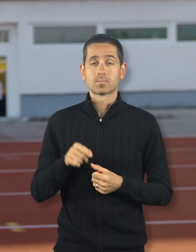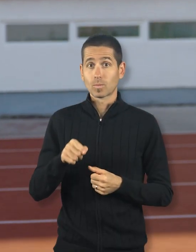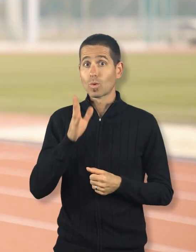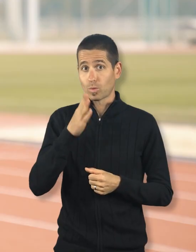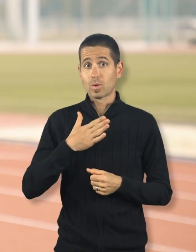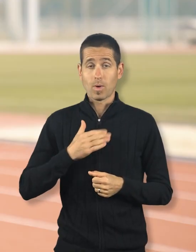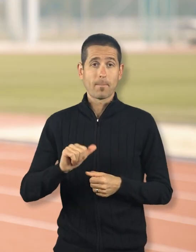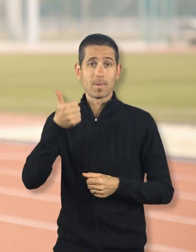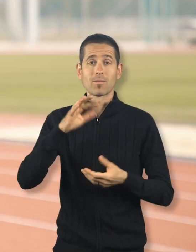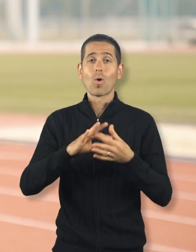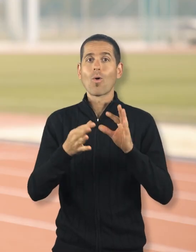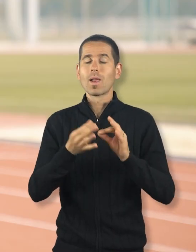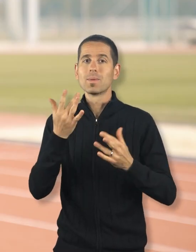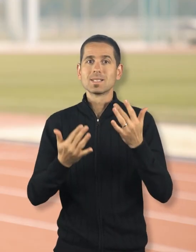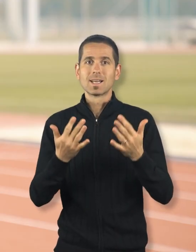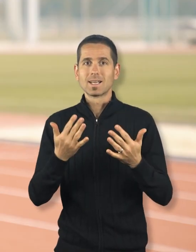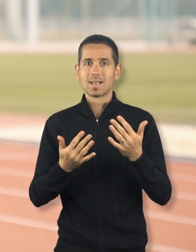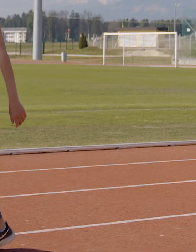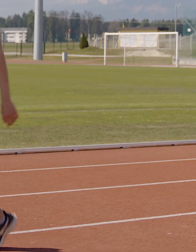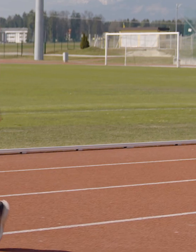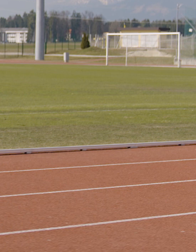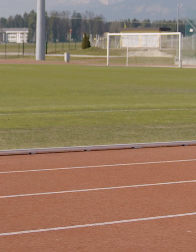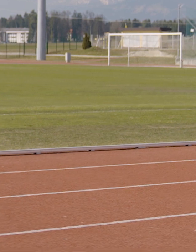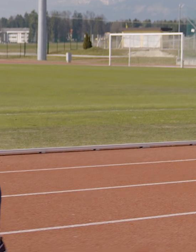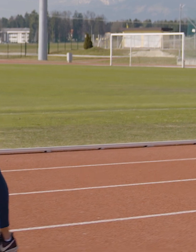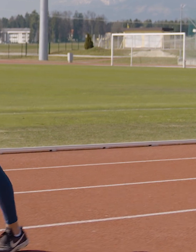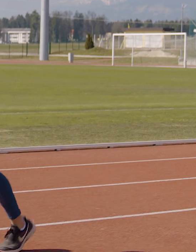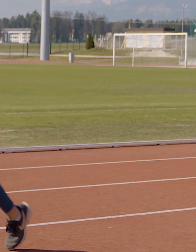To bodo moje prve olimpijske igre.